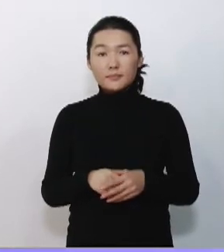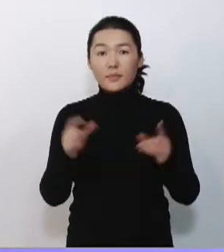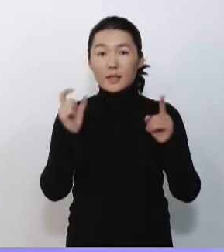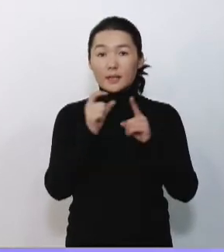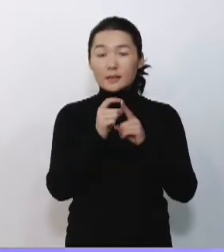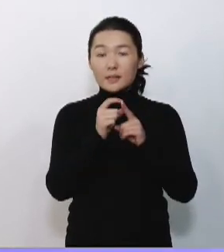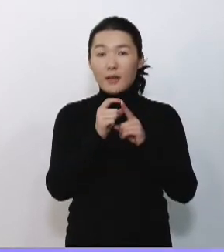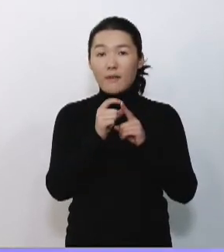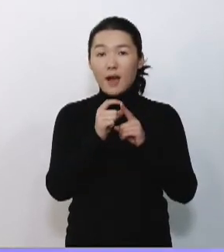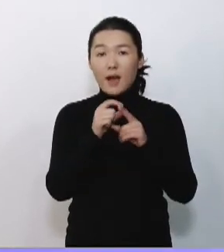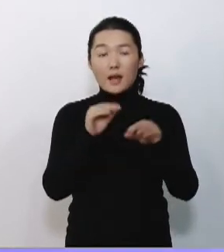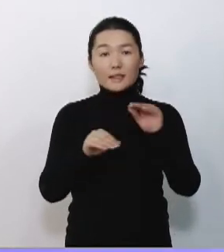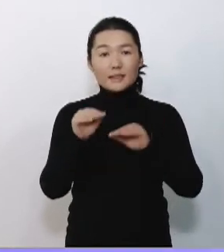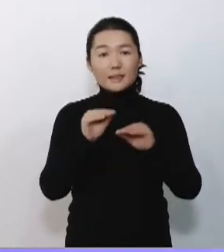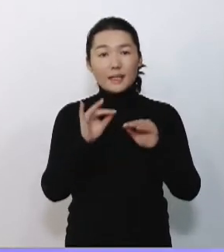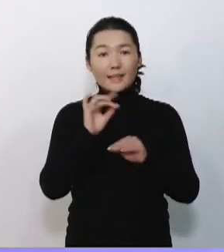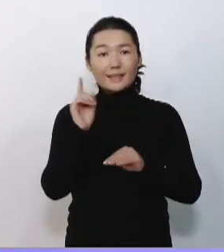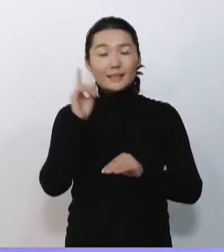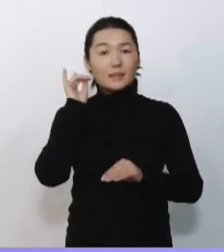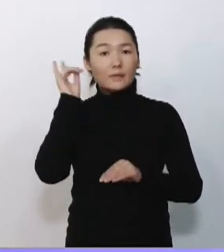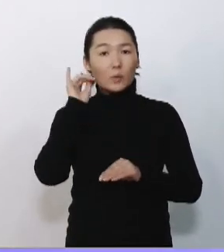Слова состоят из звуков.